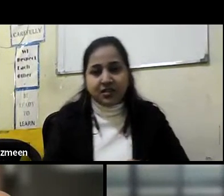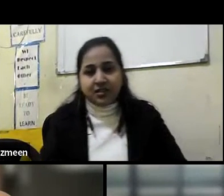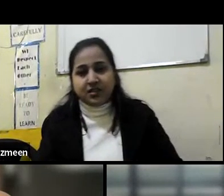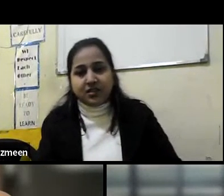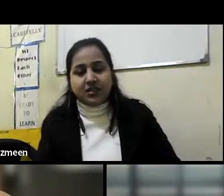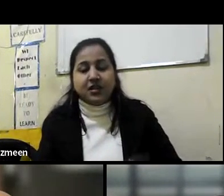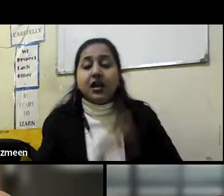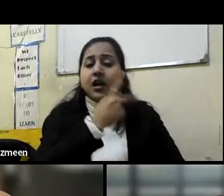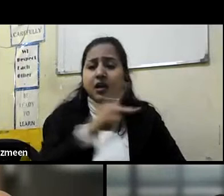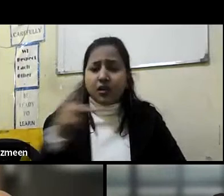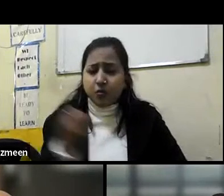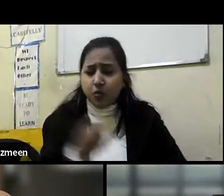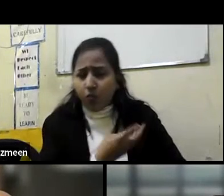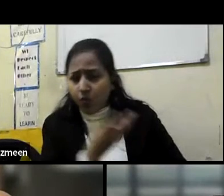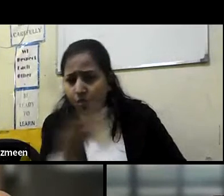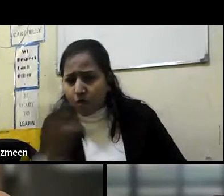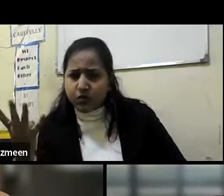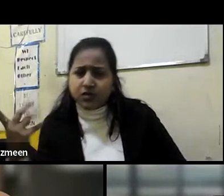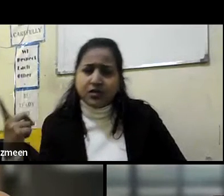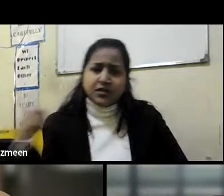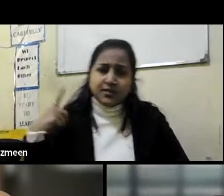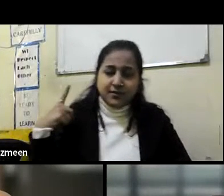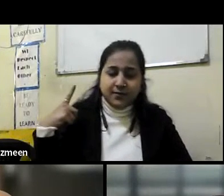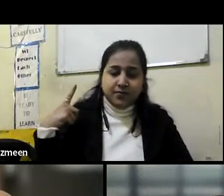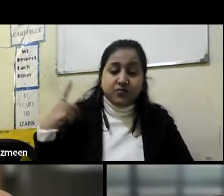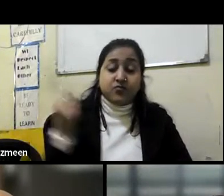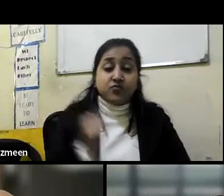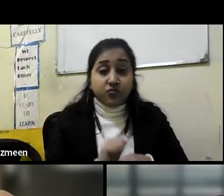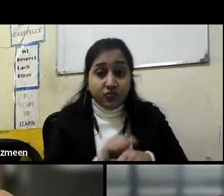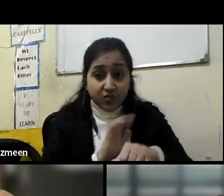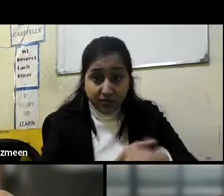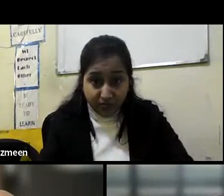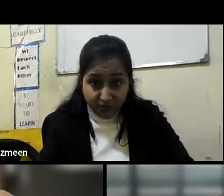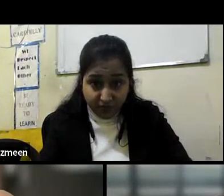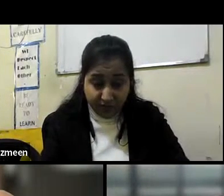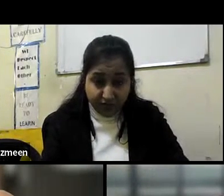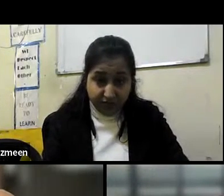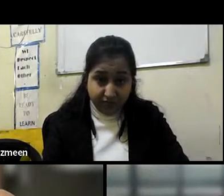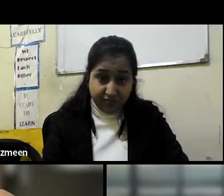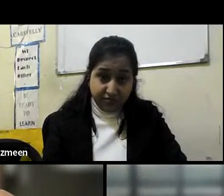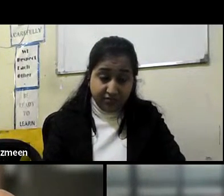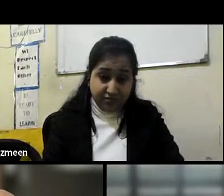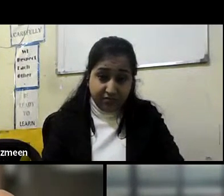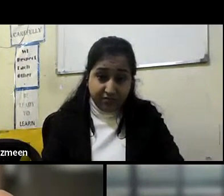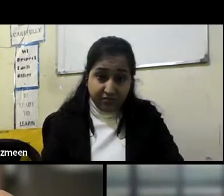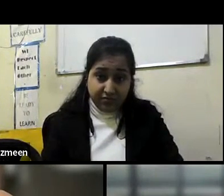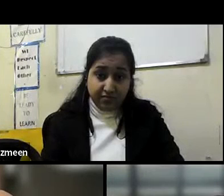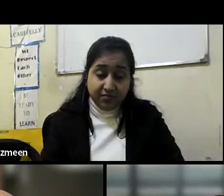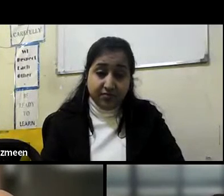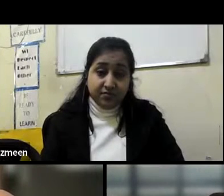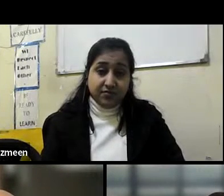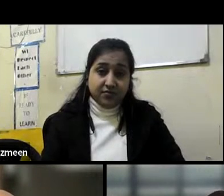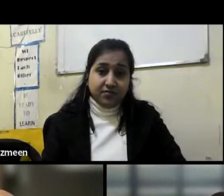Cement in multiple functional leadership roles. And one of the main focus areas उनके लिए है इस समय कि local economy